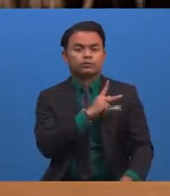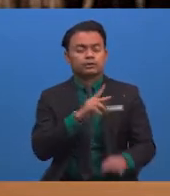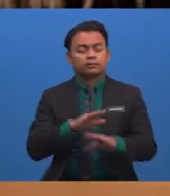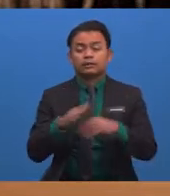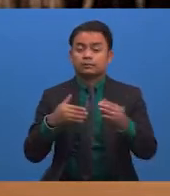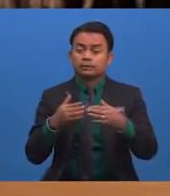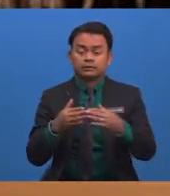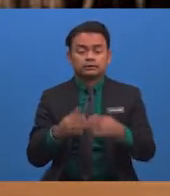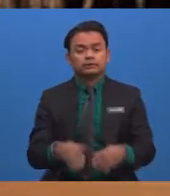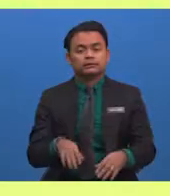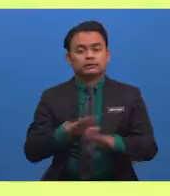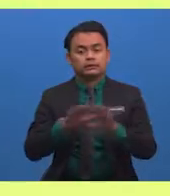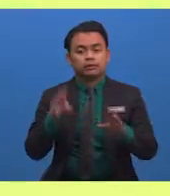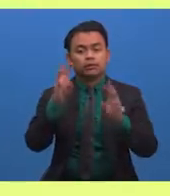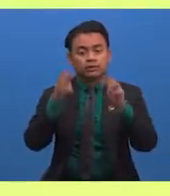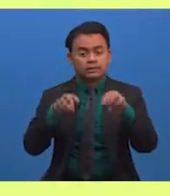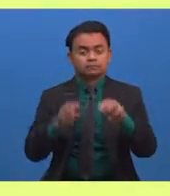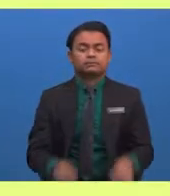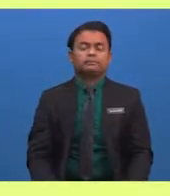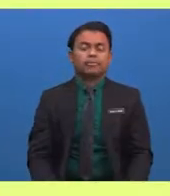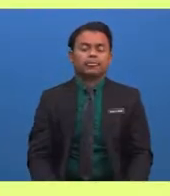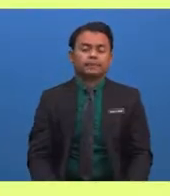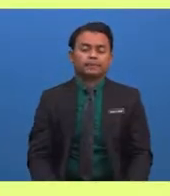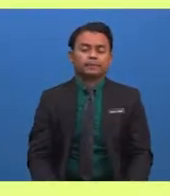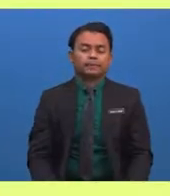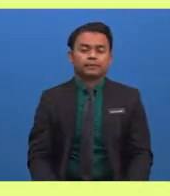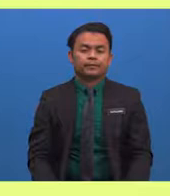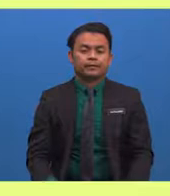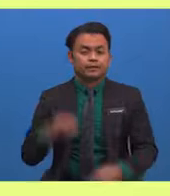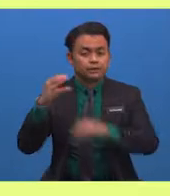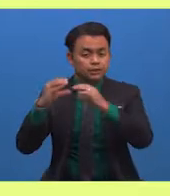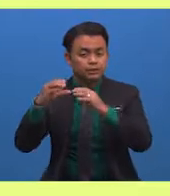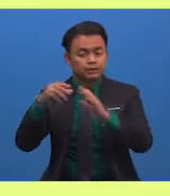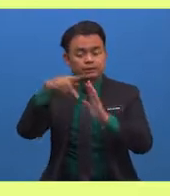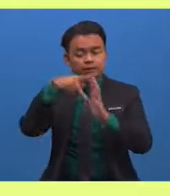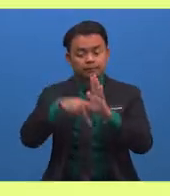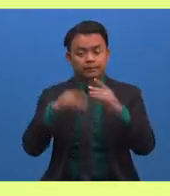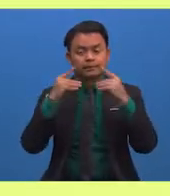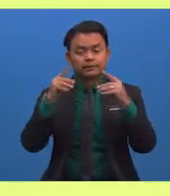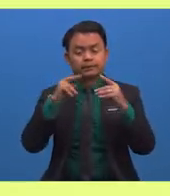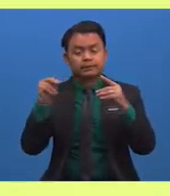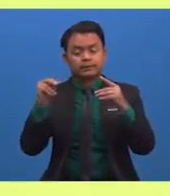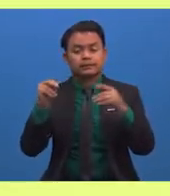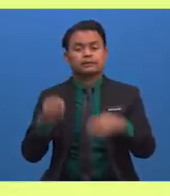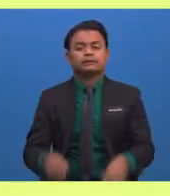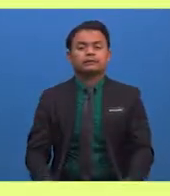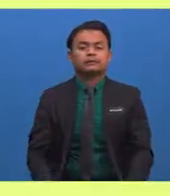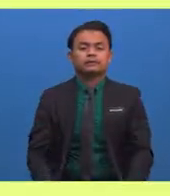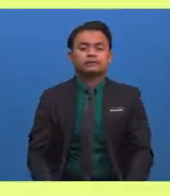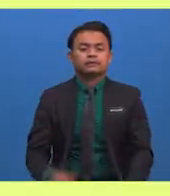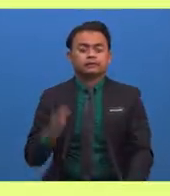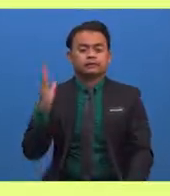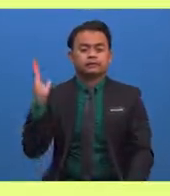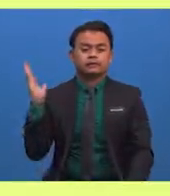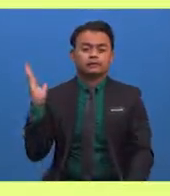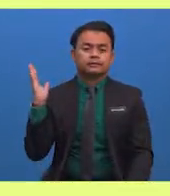Anak-anak pelajar yang dikasihi, ciri-ciri pendidikan zaman Abbasiyah seterusnya ialah institusi